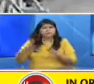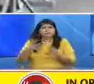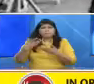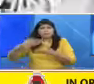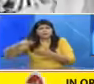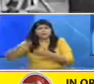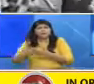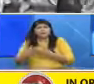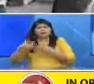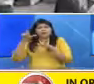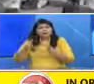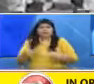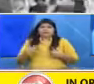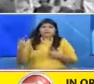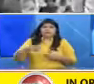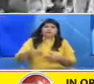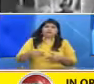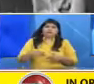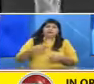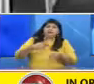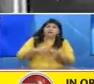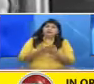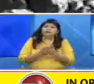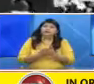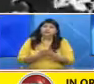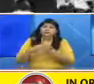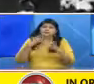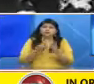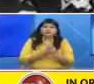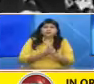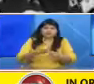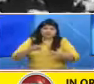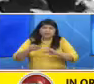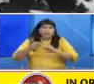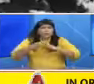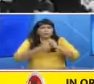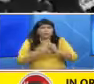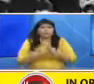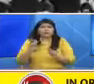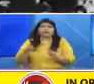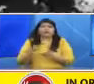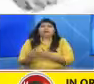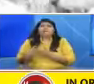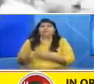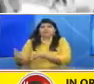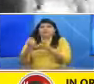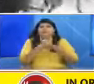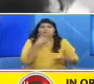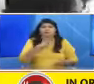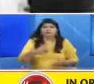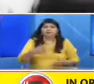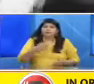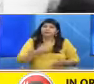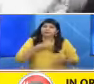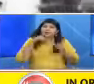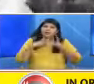लिए स्वयं रक्तपित्त से ग्रस्त लोगों की सेवा खुद करते थे, और स्वयं के